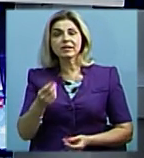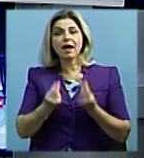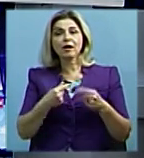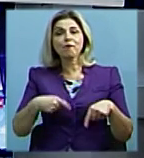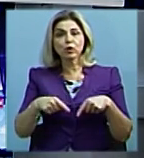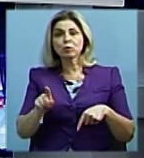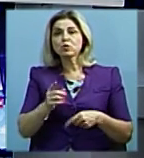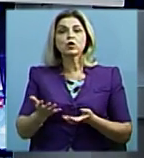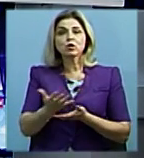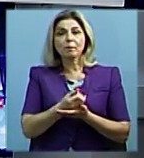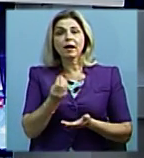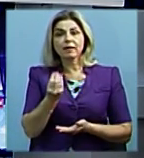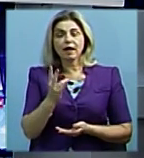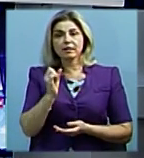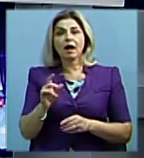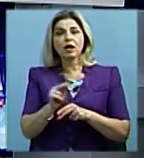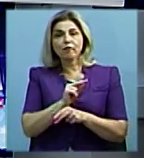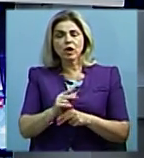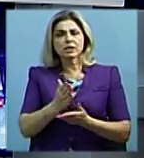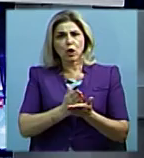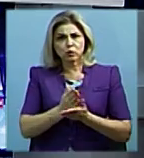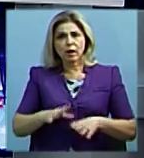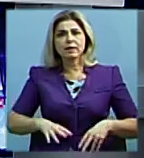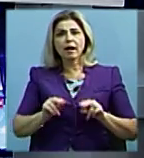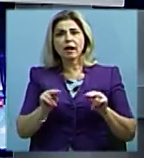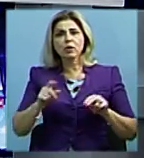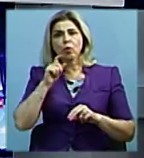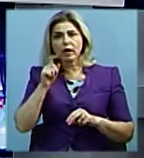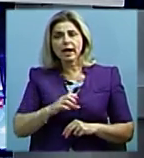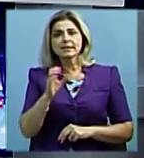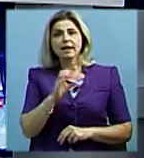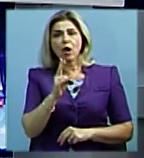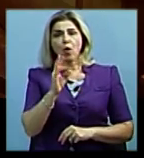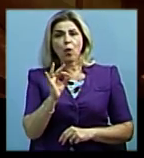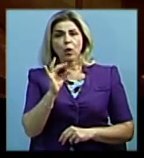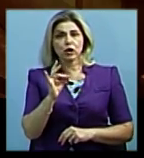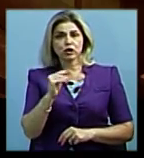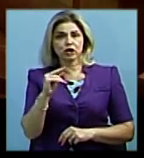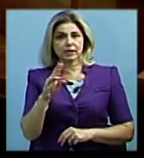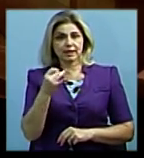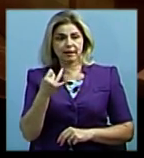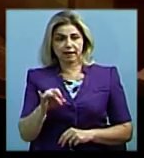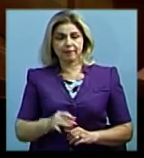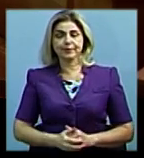зібрати кошти на лікування заслуженого тренера України Сергія Корчинського.